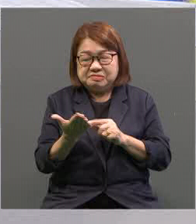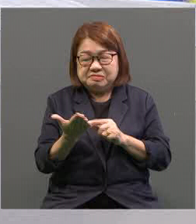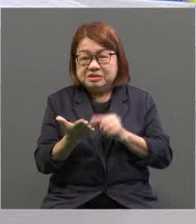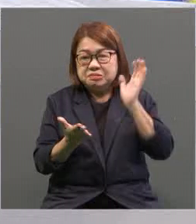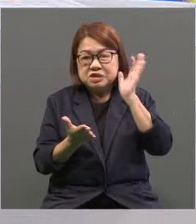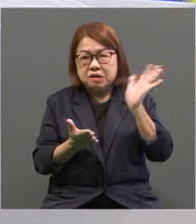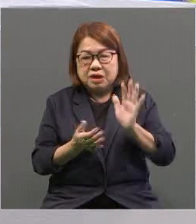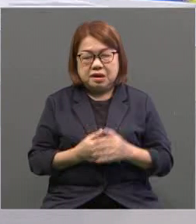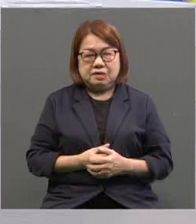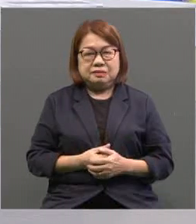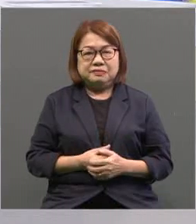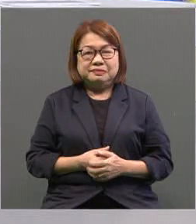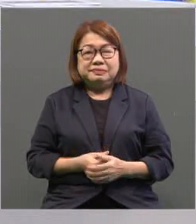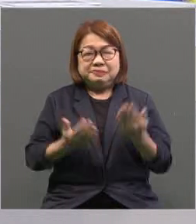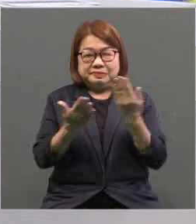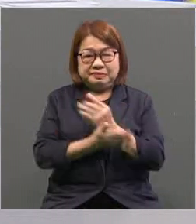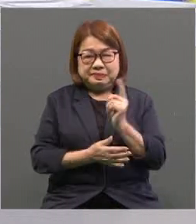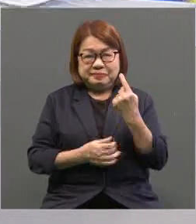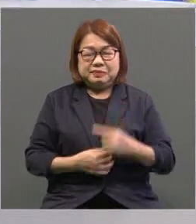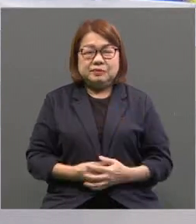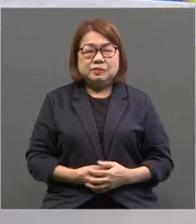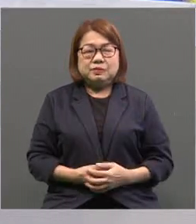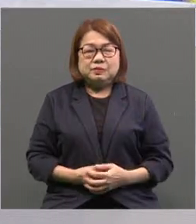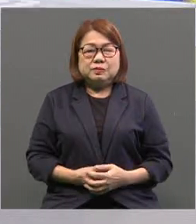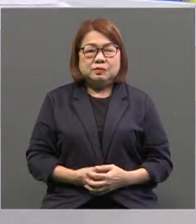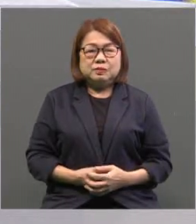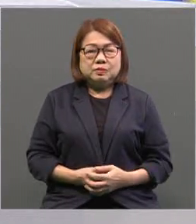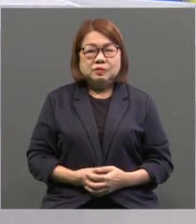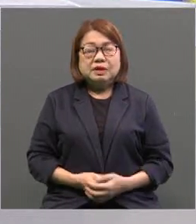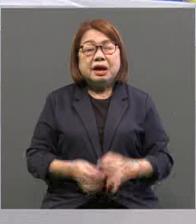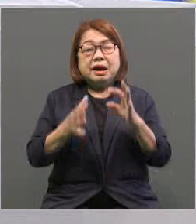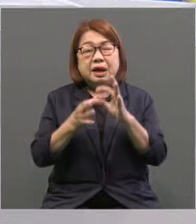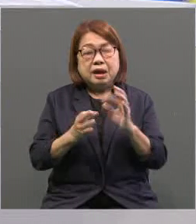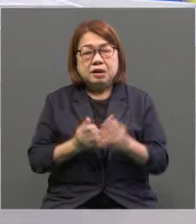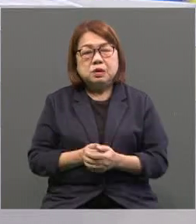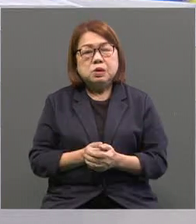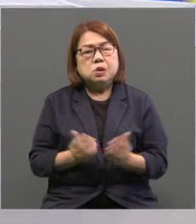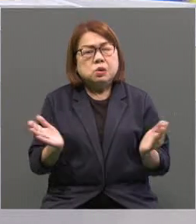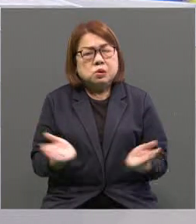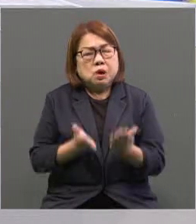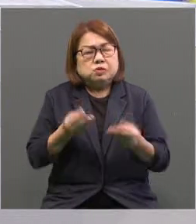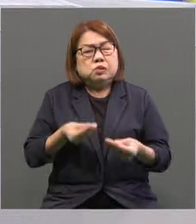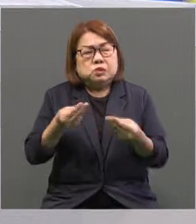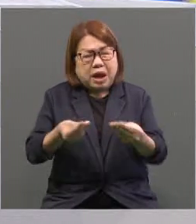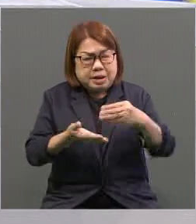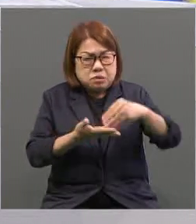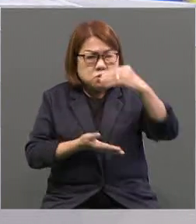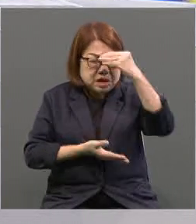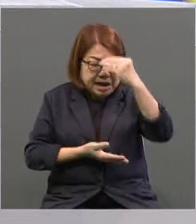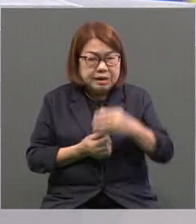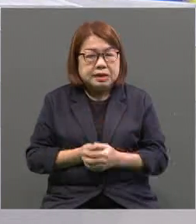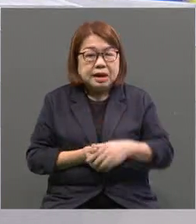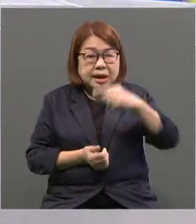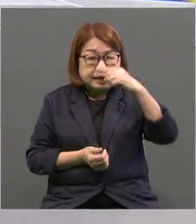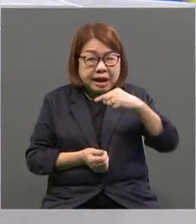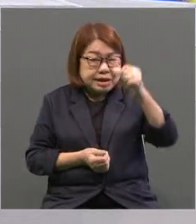นะครับอ่ะไปดูสลับอารมณ์ไปดูอีกเรื่องนึงบ้างคุณผู้ชมวันนี้คือเรื่องของการส่งเสริมการศึกษานะครับทางชมรมสันติสุขไทย